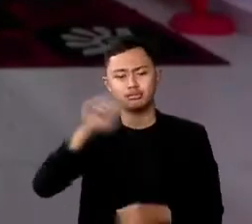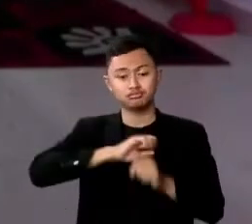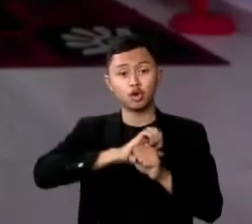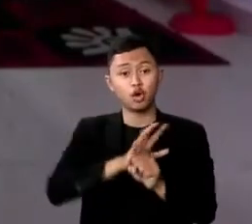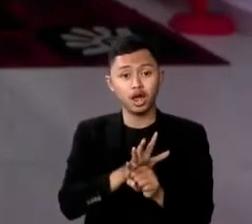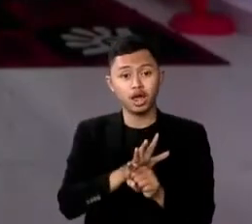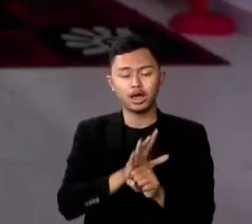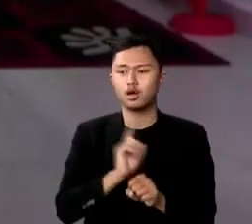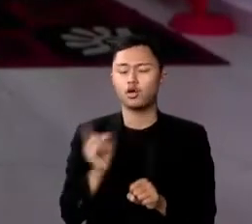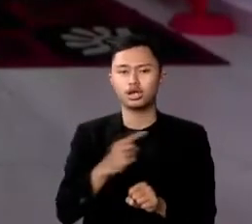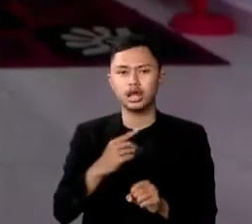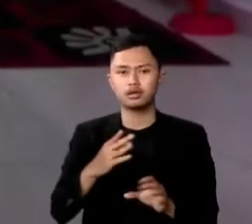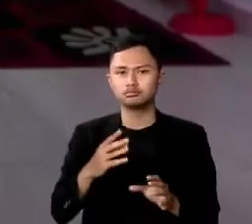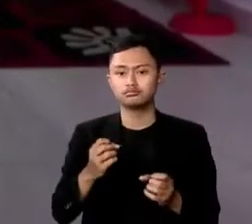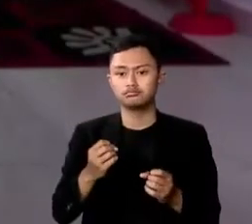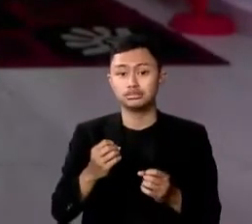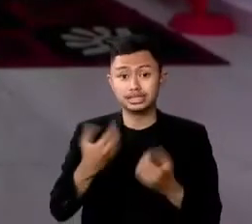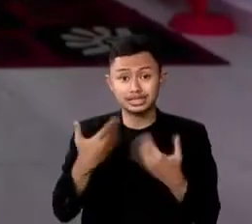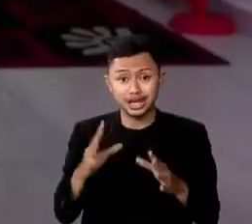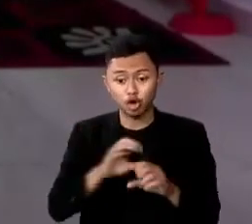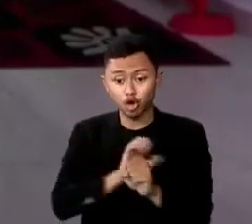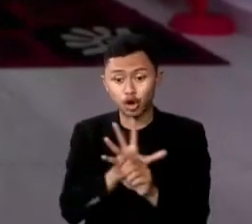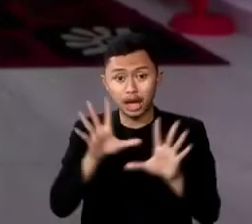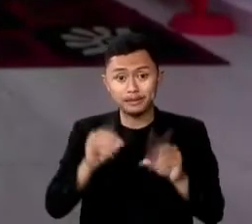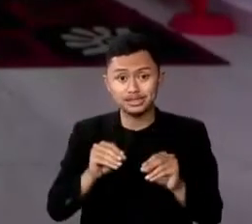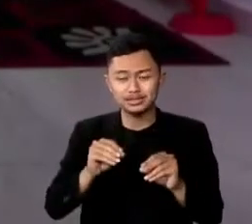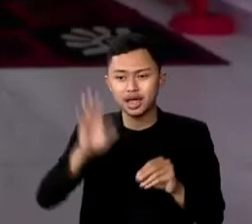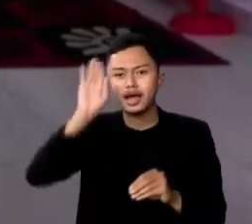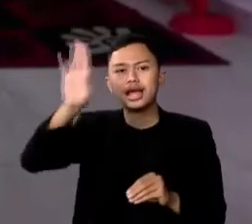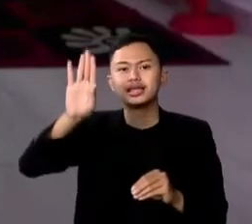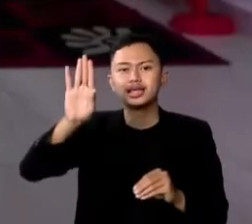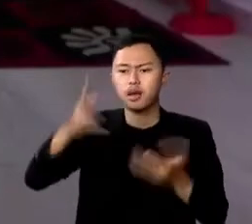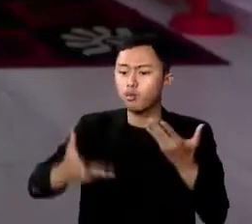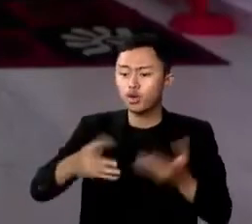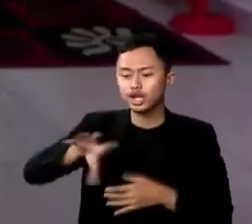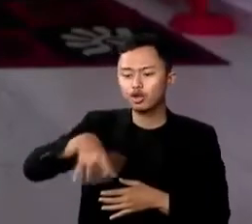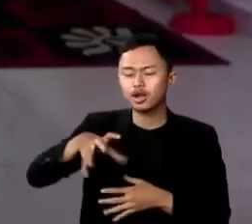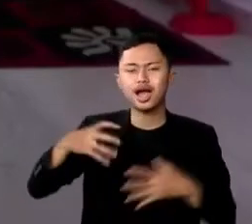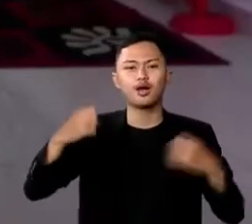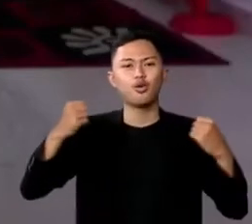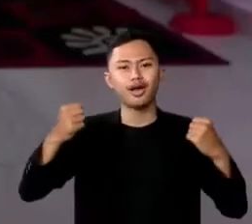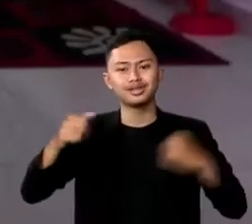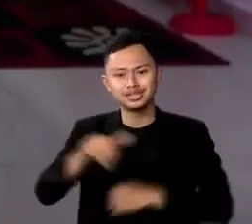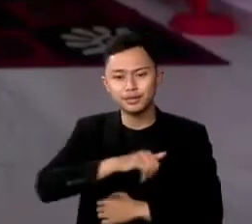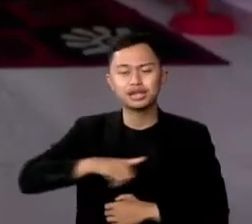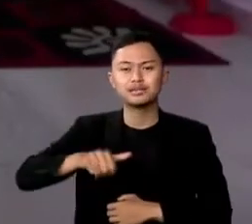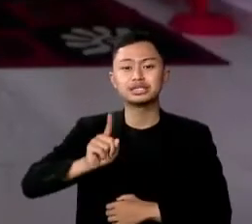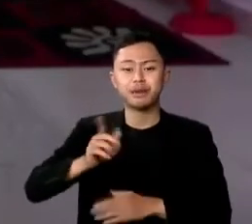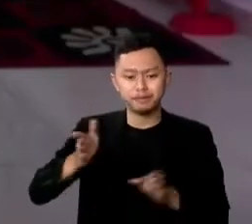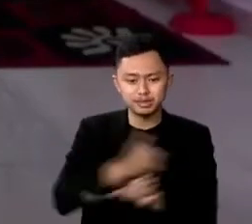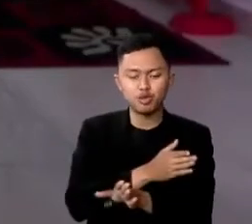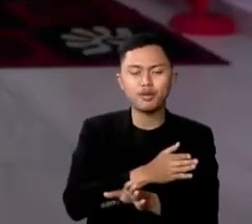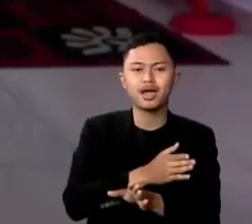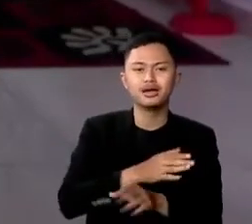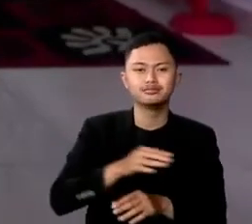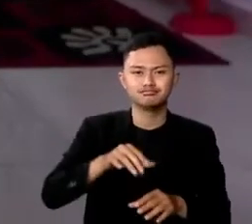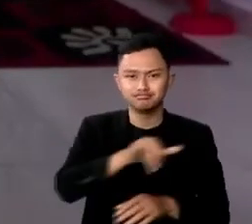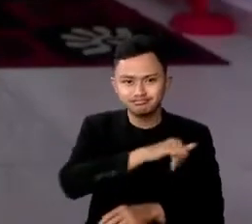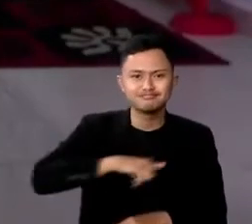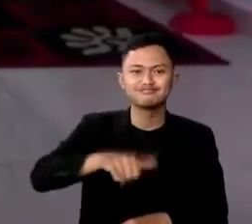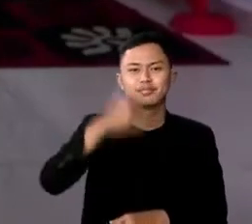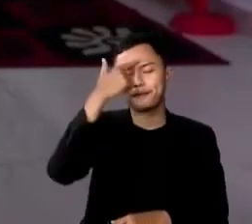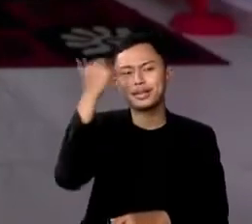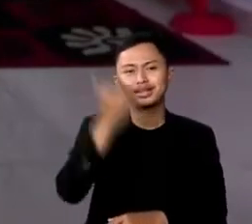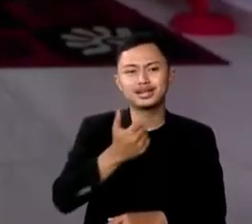saat pandemi justru kita lebih kompak lebih erat orangtua bisa menemukan kelebihan dari putra-putrinya bukan hanya pintar